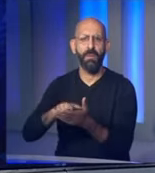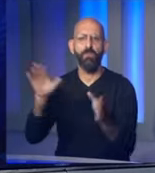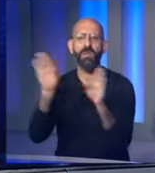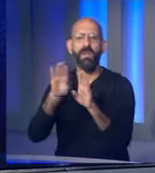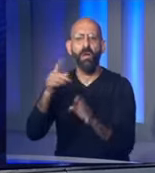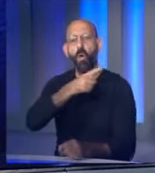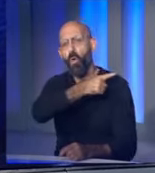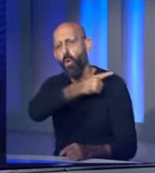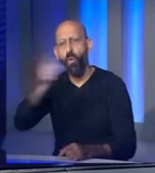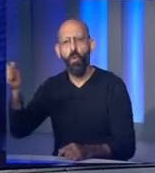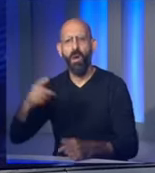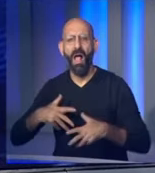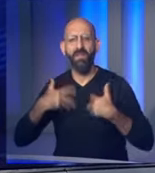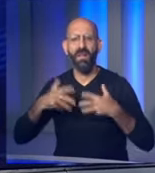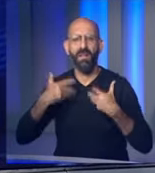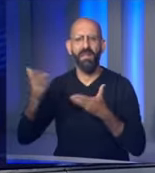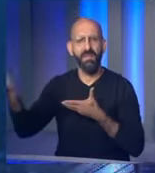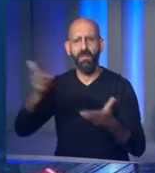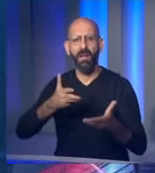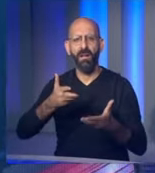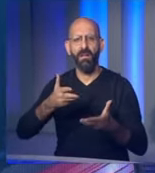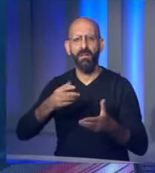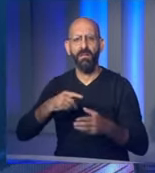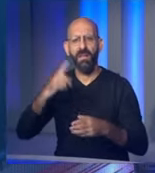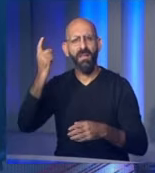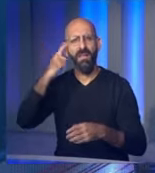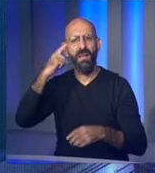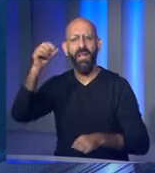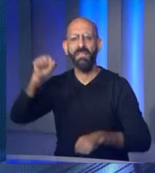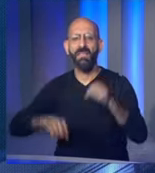مقاطي تعميما الى الادارات والمؤسسات العامه يقضي بالاستعاضة